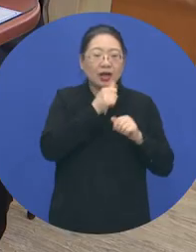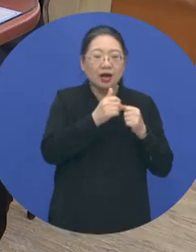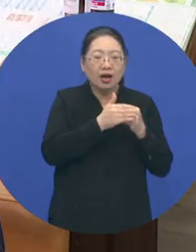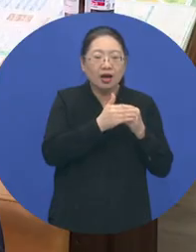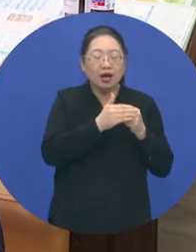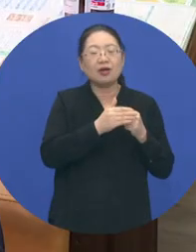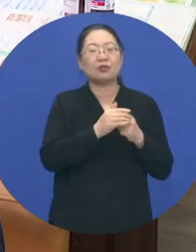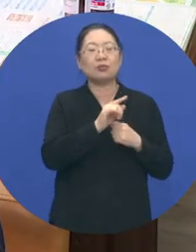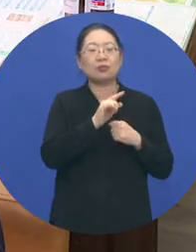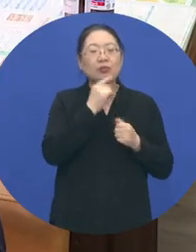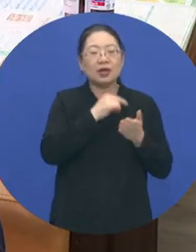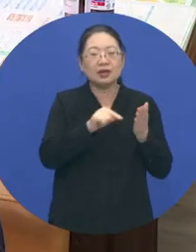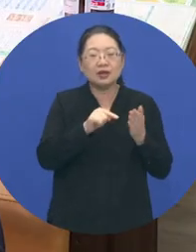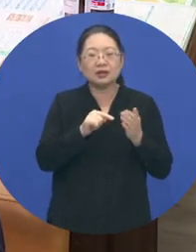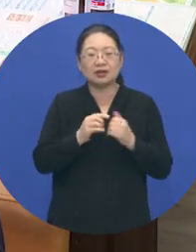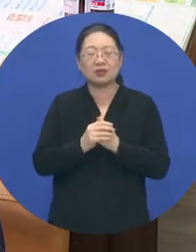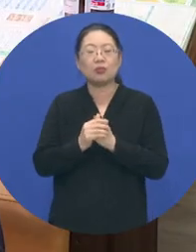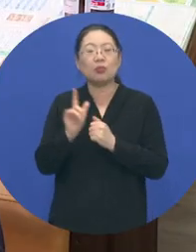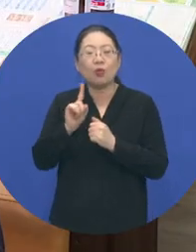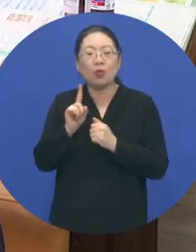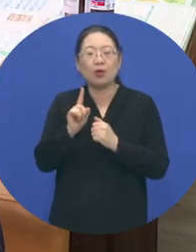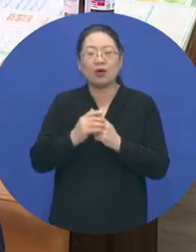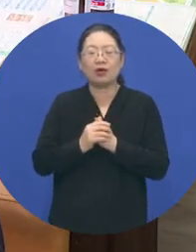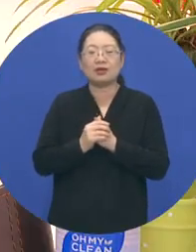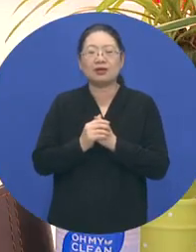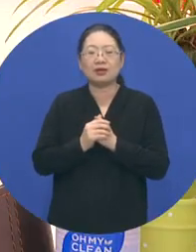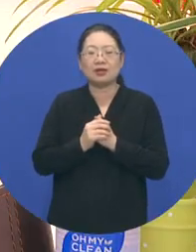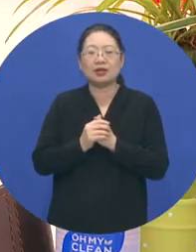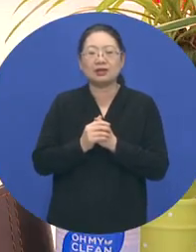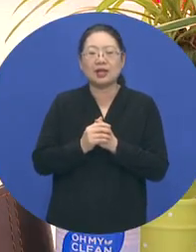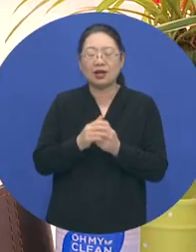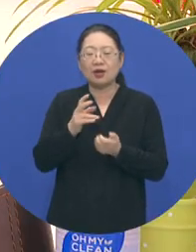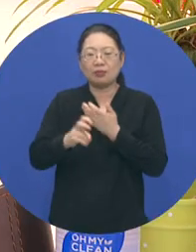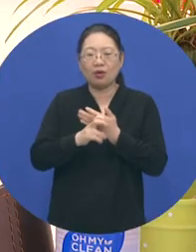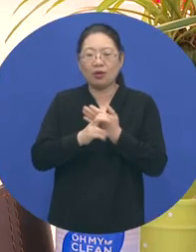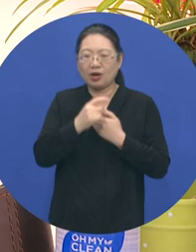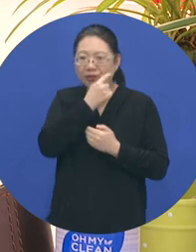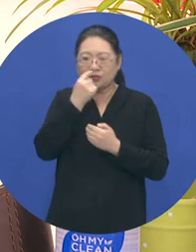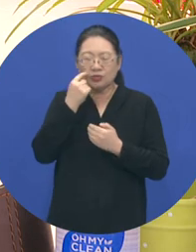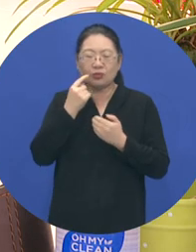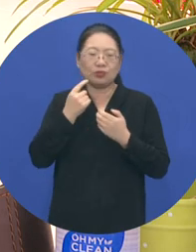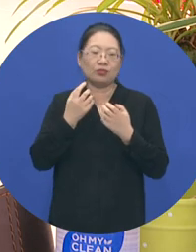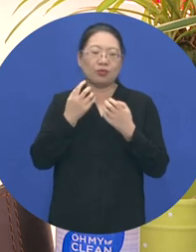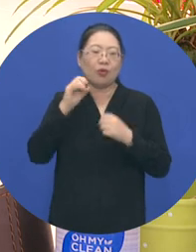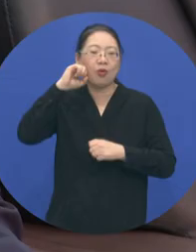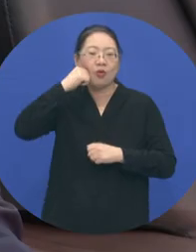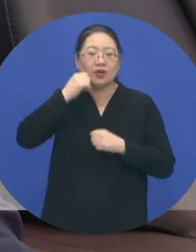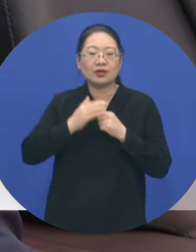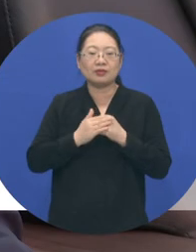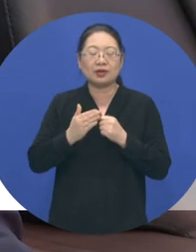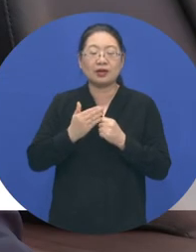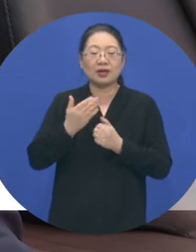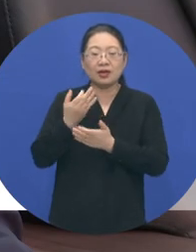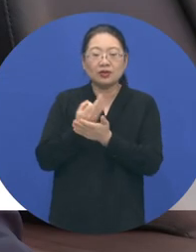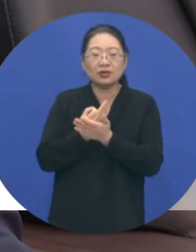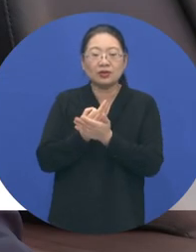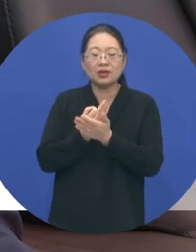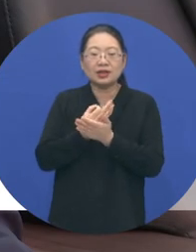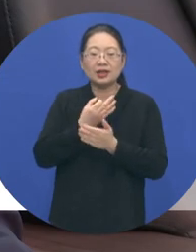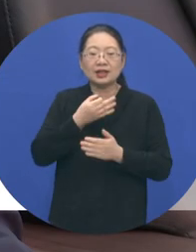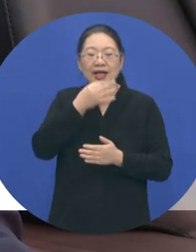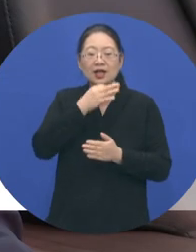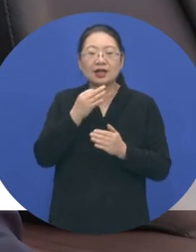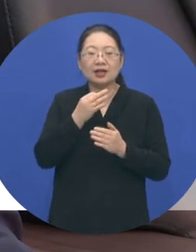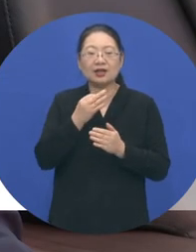피해자의 패소율이 높은 편인데 위법 사실을 입증할 만한 자료가 부족한 경우가 대다수이기 때문입니다 수익을 올리기 위해서